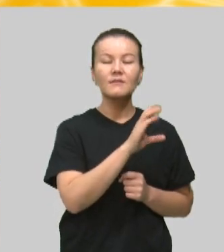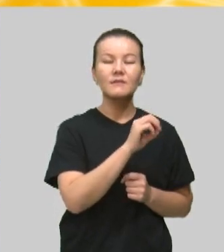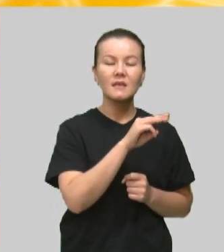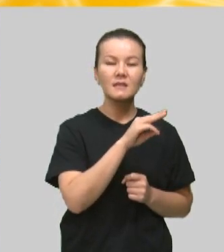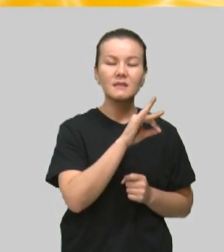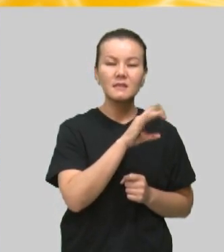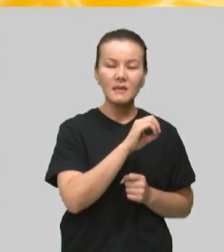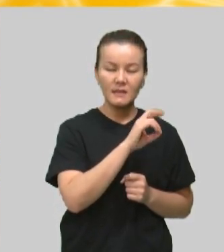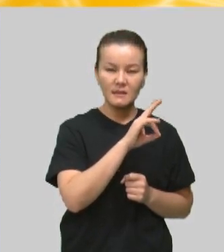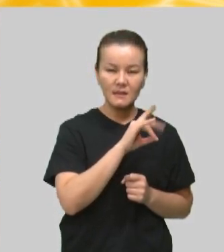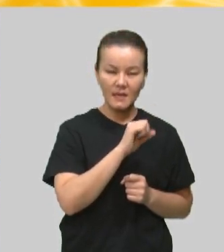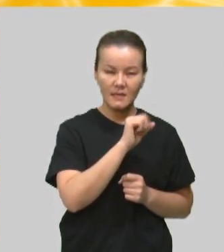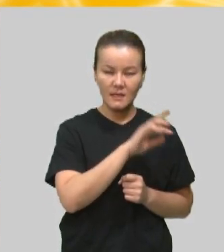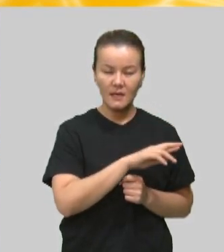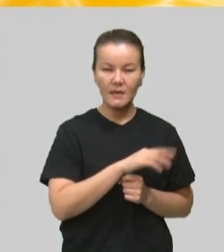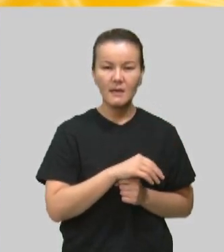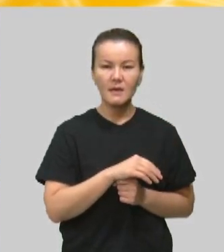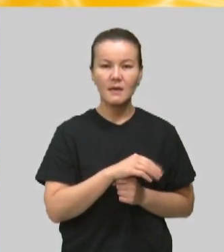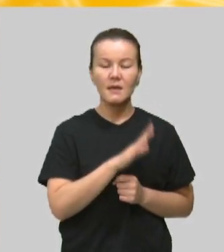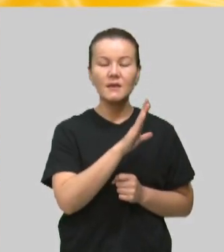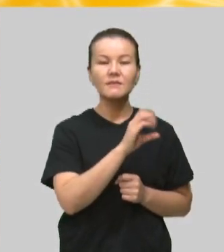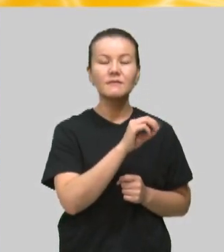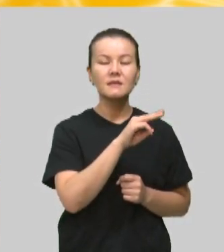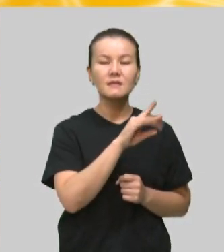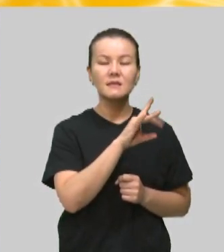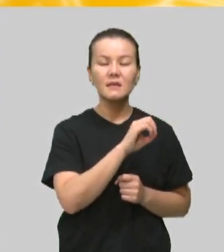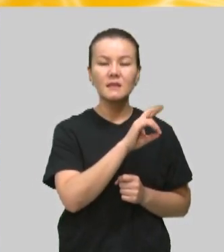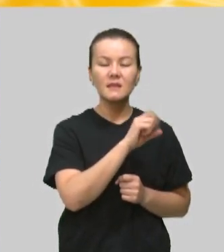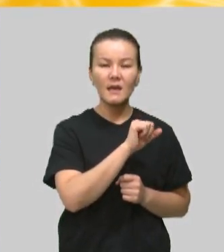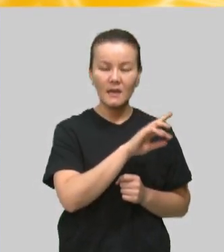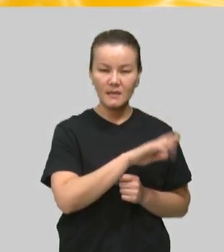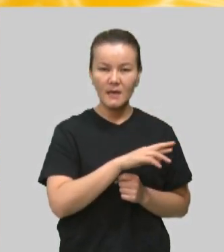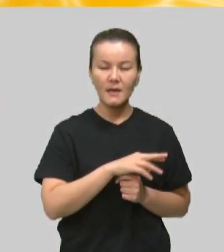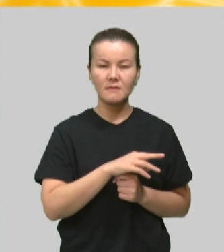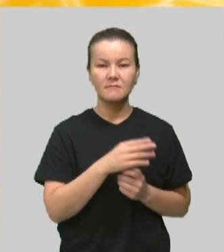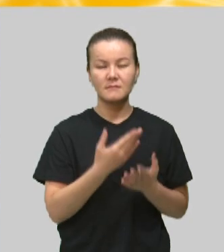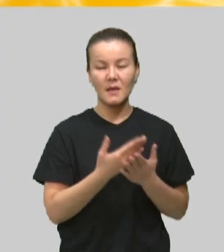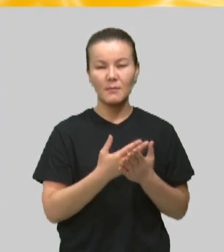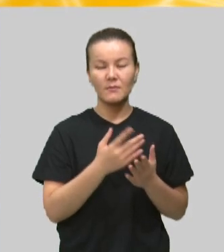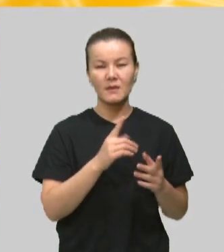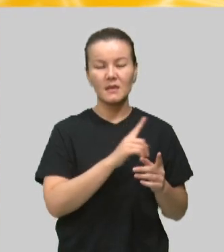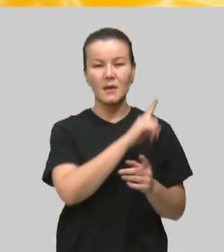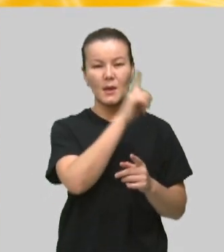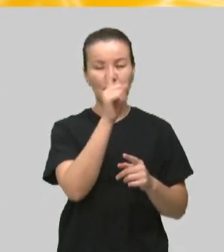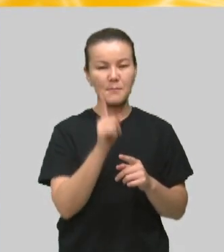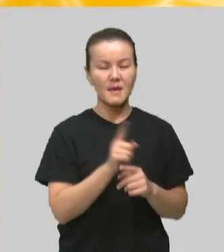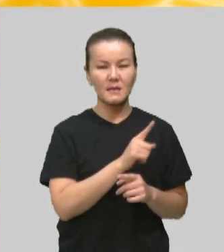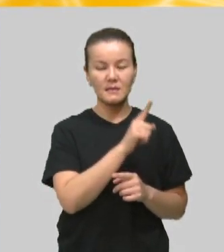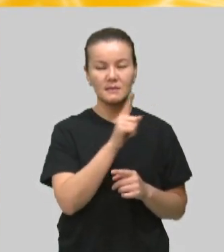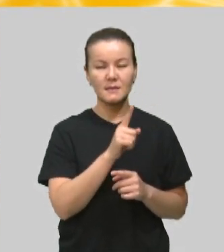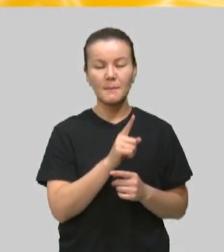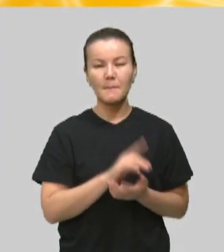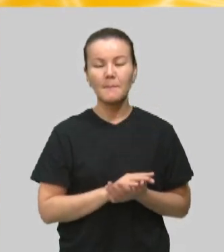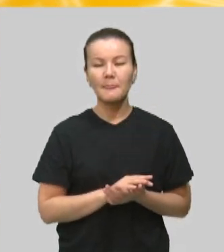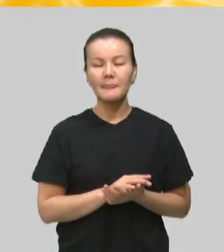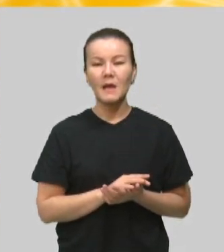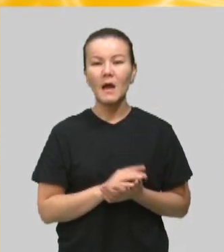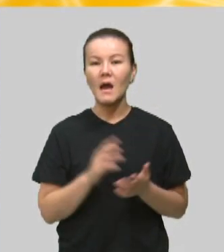ветреная и ветряная, например, мельница. Разберите